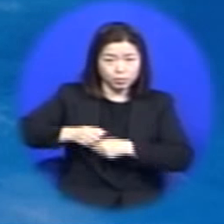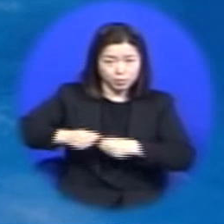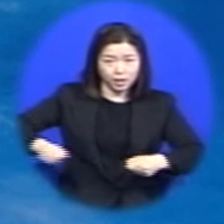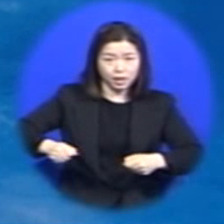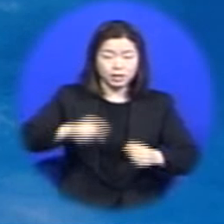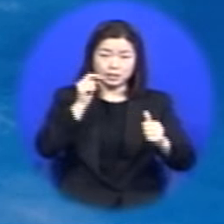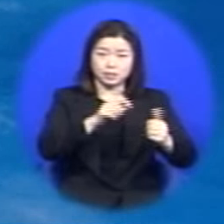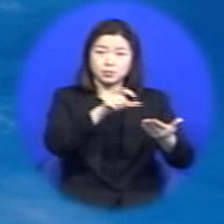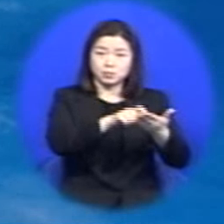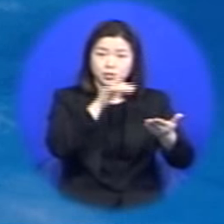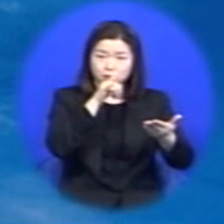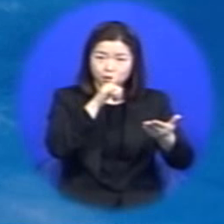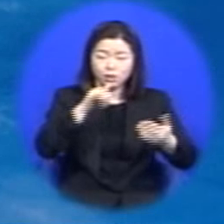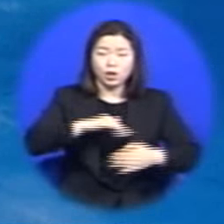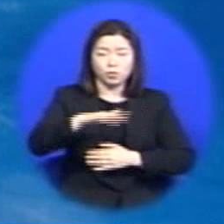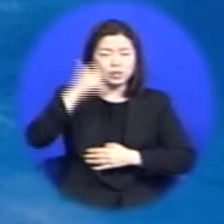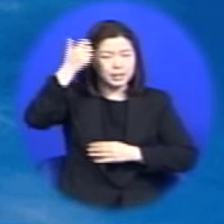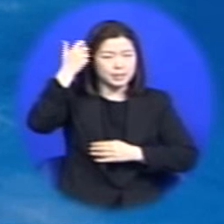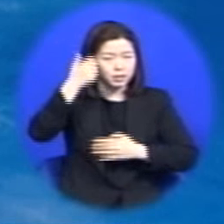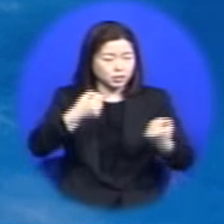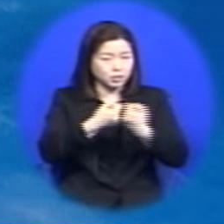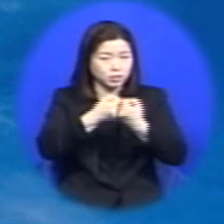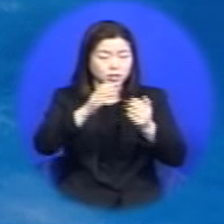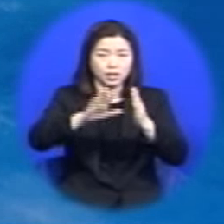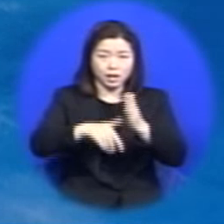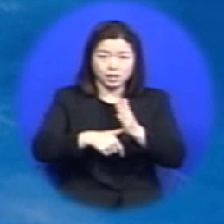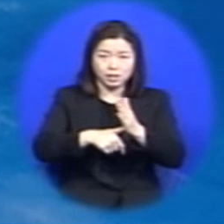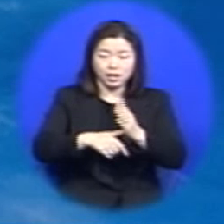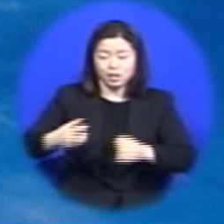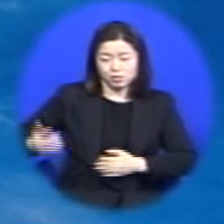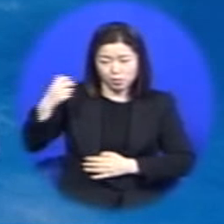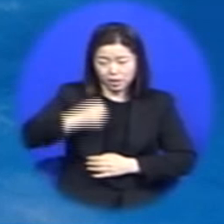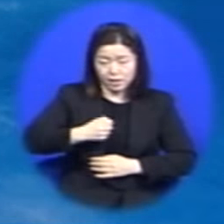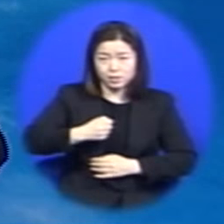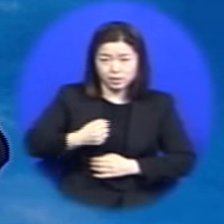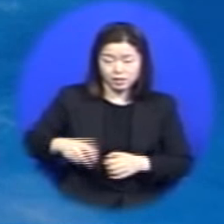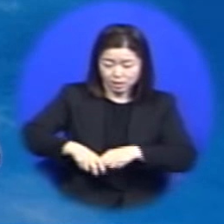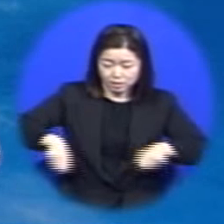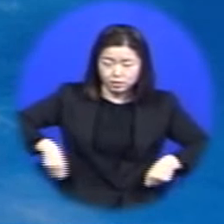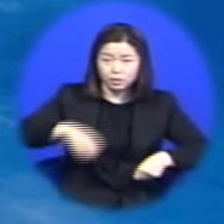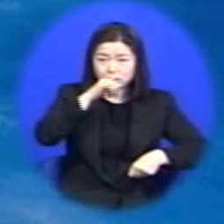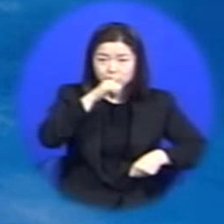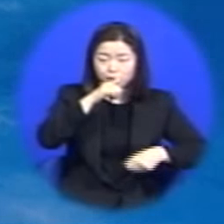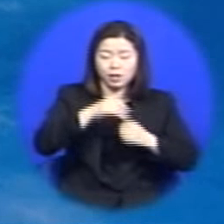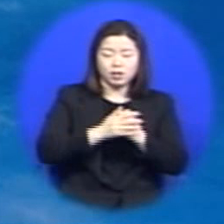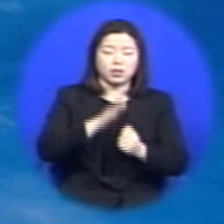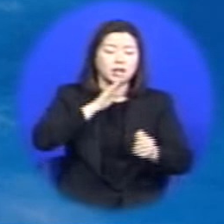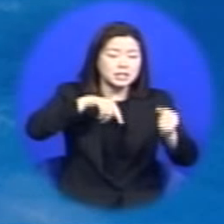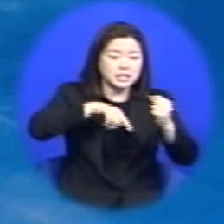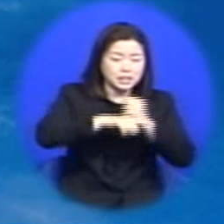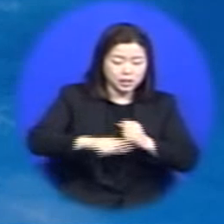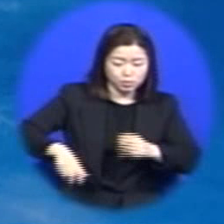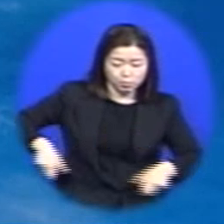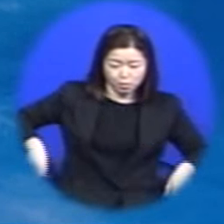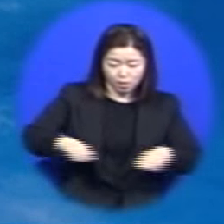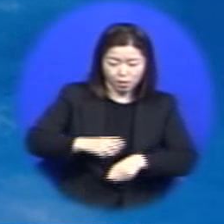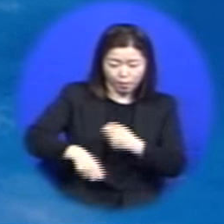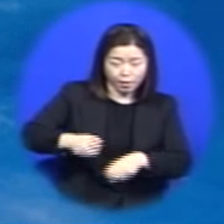때 우리가 갖춰야 될 영적인 무장을 이야기하는데, 진리로 허리띠를 띠라는 말은 예수를